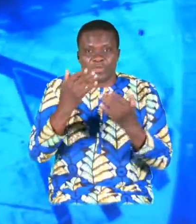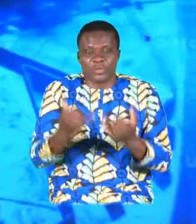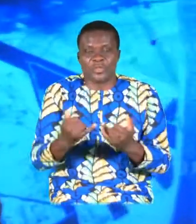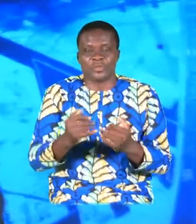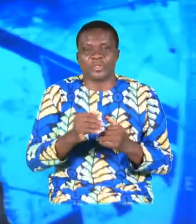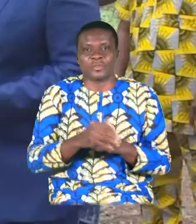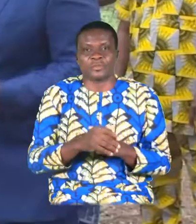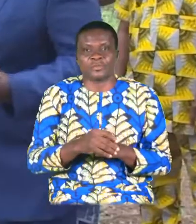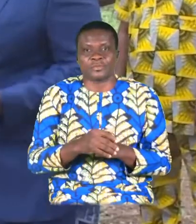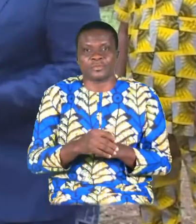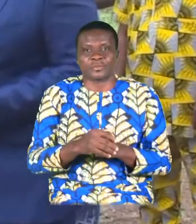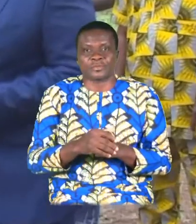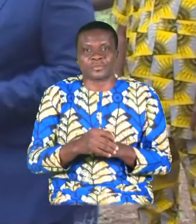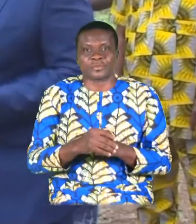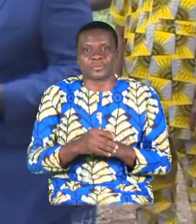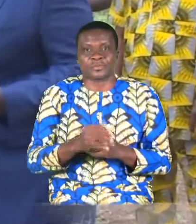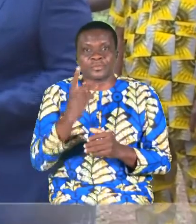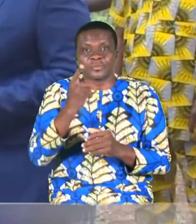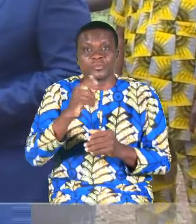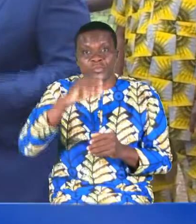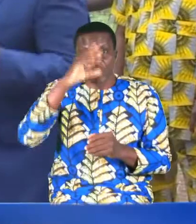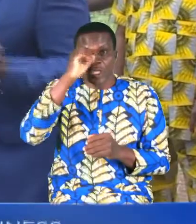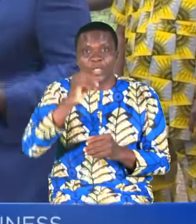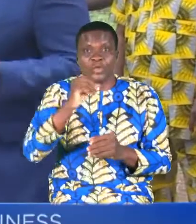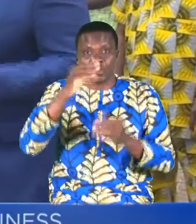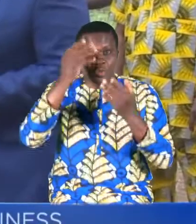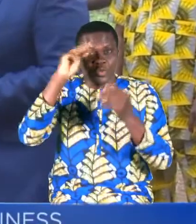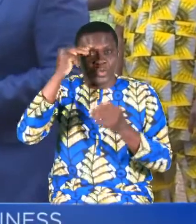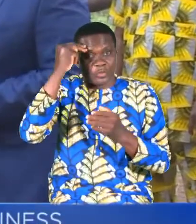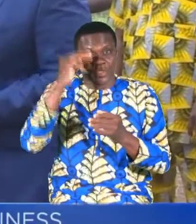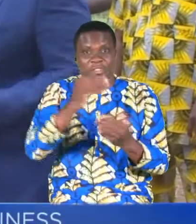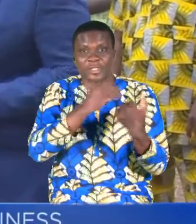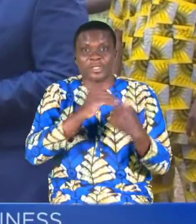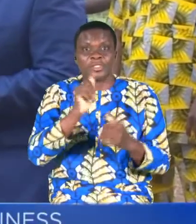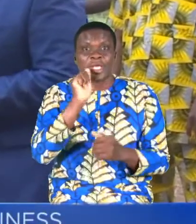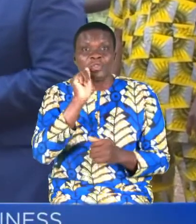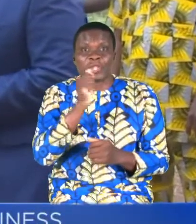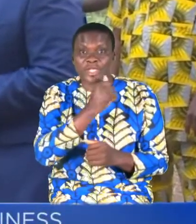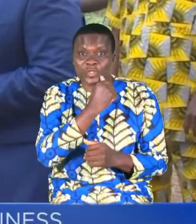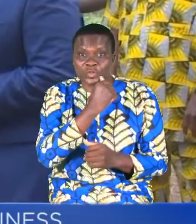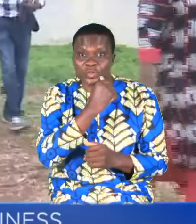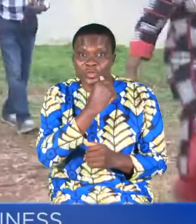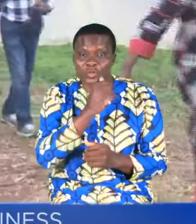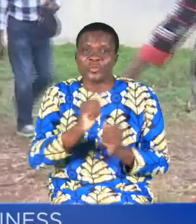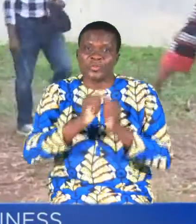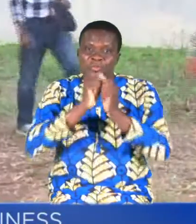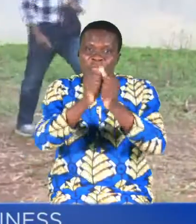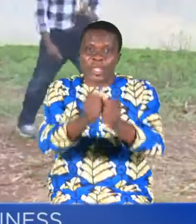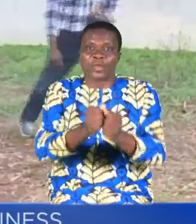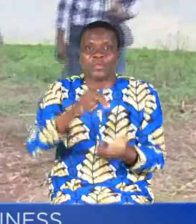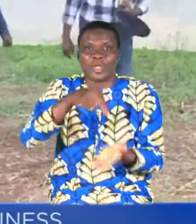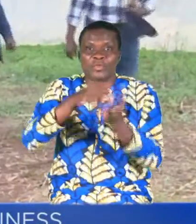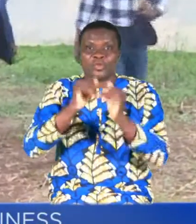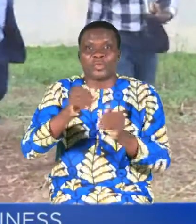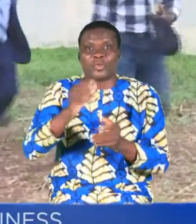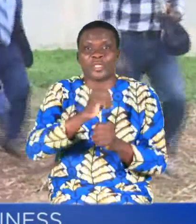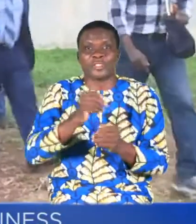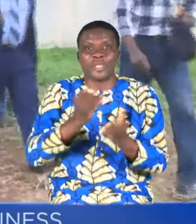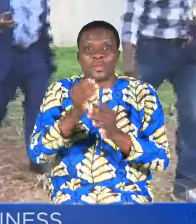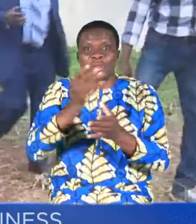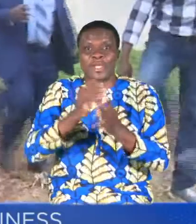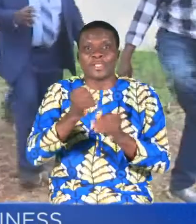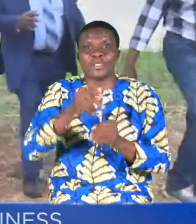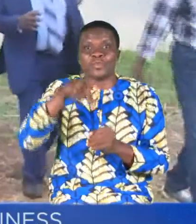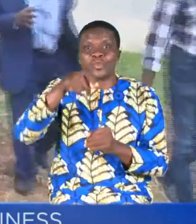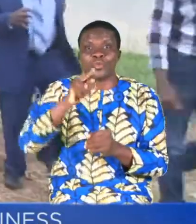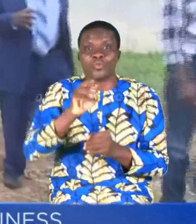Avienne. Gaston Dosoui, ministre en charge de l'agriculture, accompagné du représentant résident par intérim du